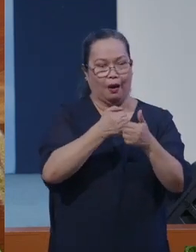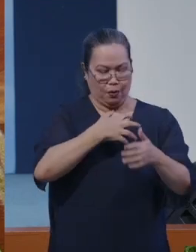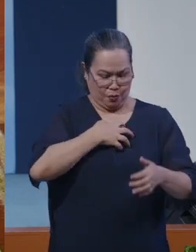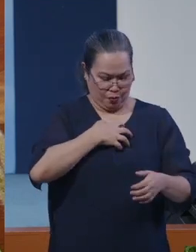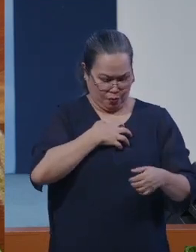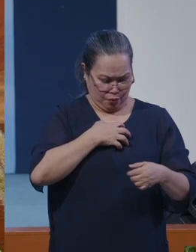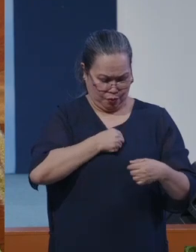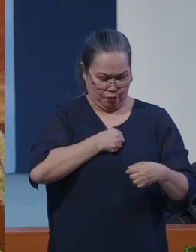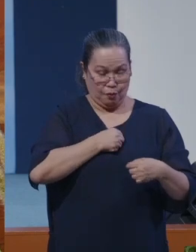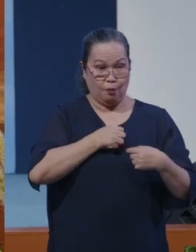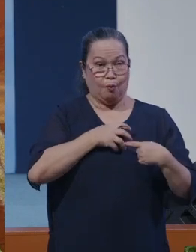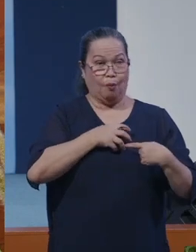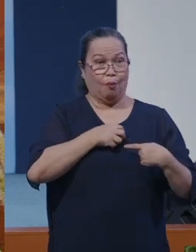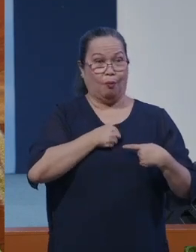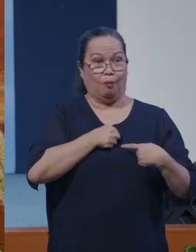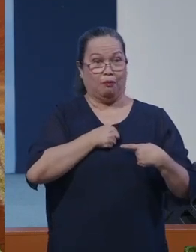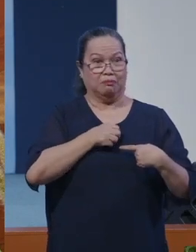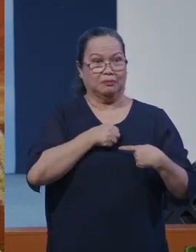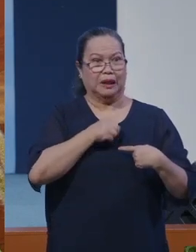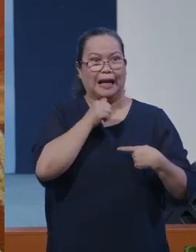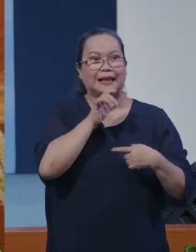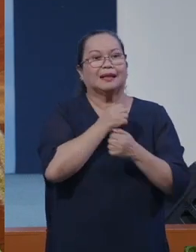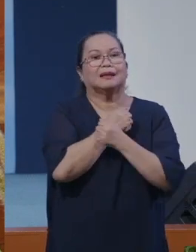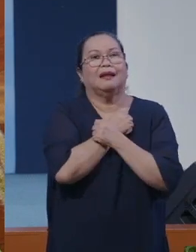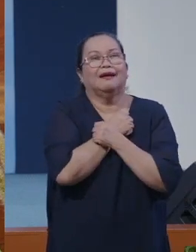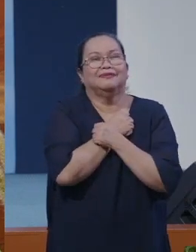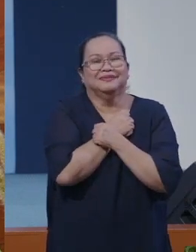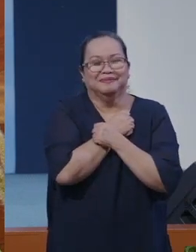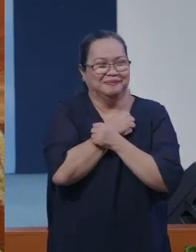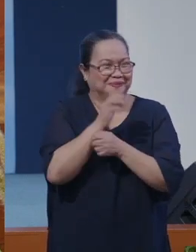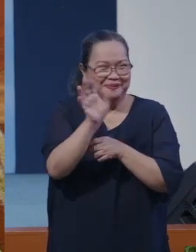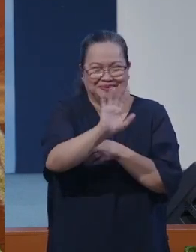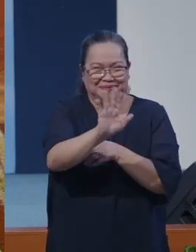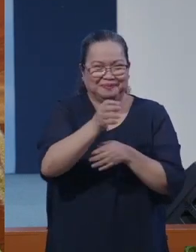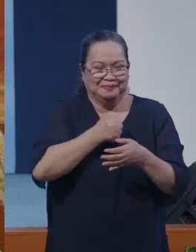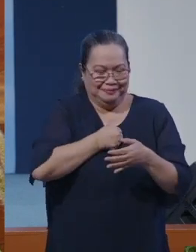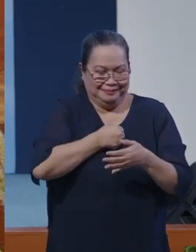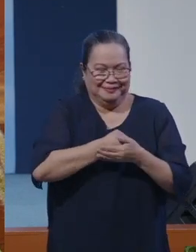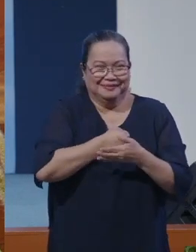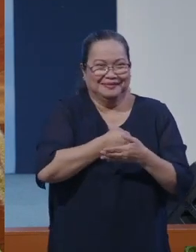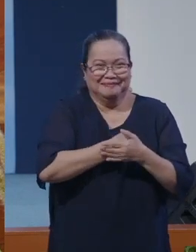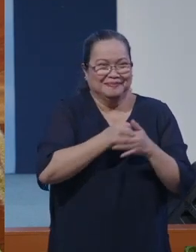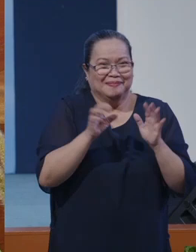puso. Hindi po yung pag-ibig, no? Yung heartbeat.